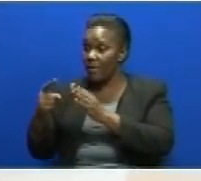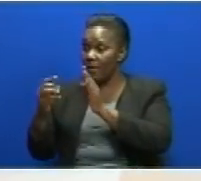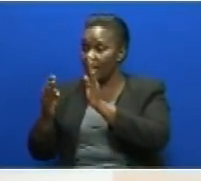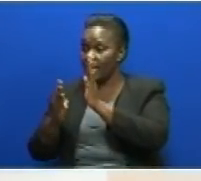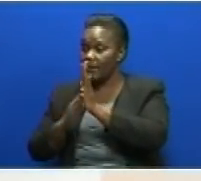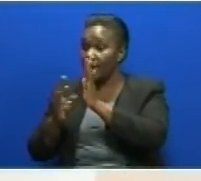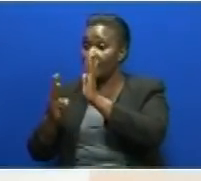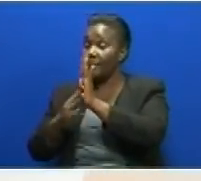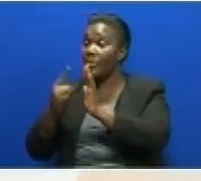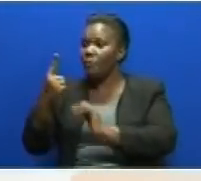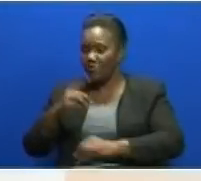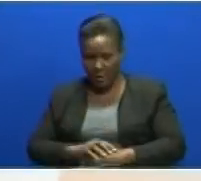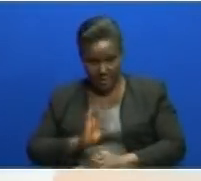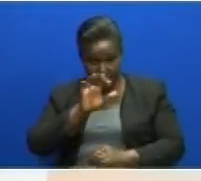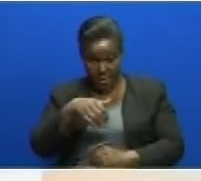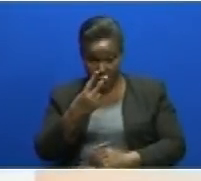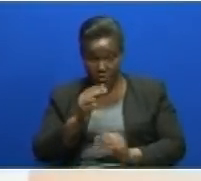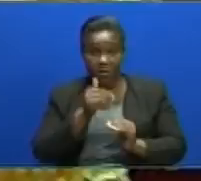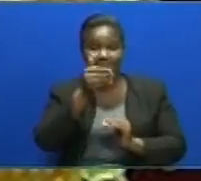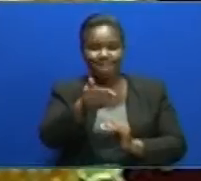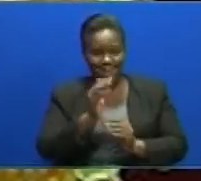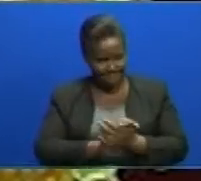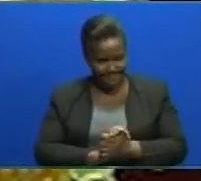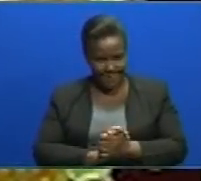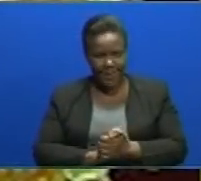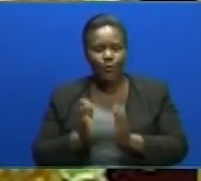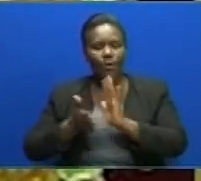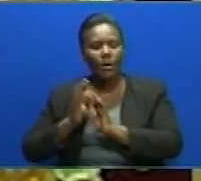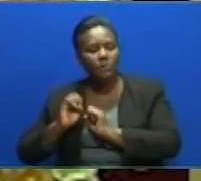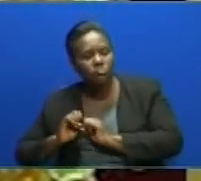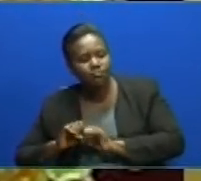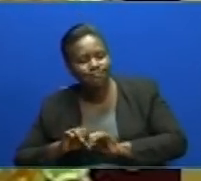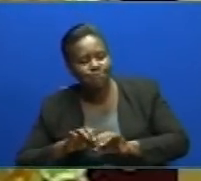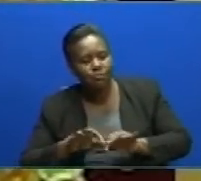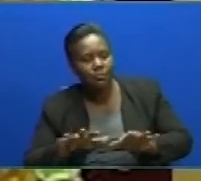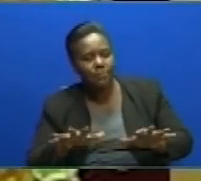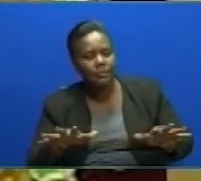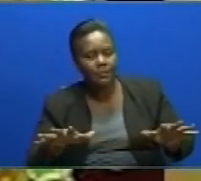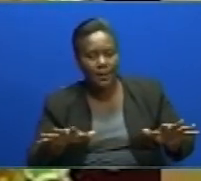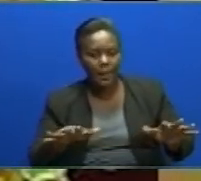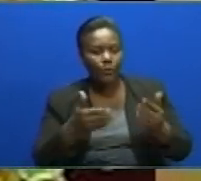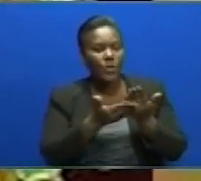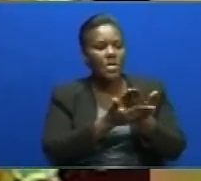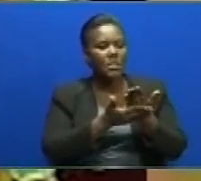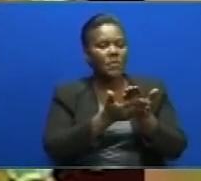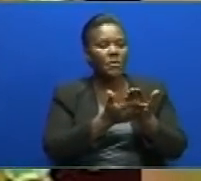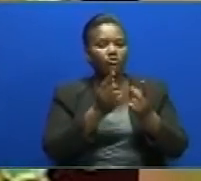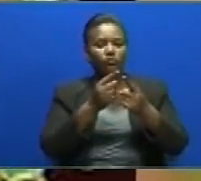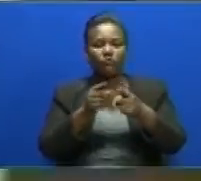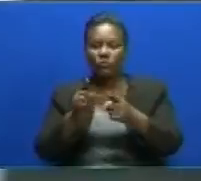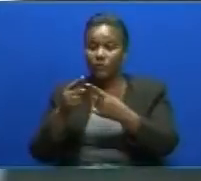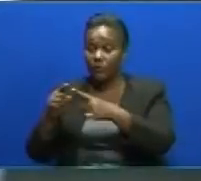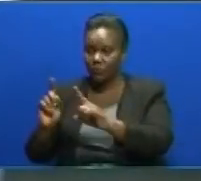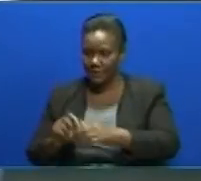1981 na miaka miwili baadaye ulianza kusambaa katika mataifa mengine, ambapo nchini